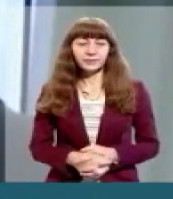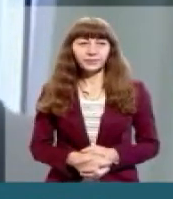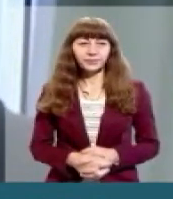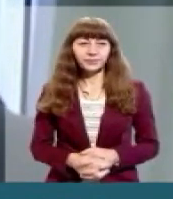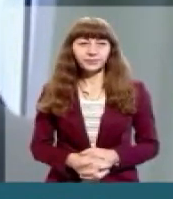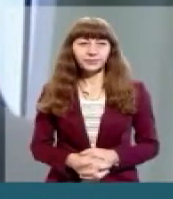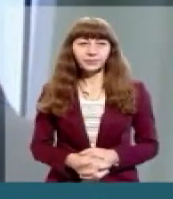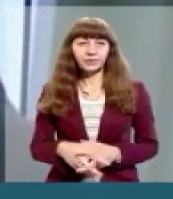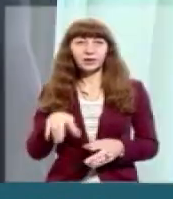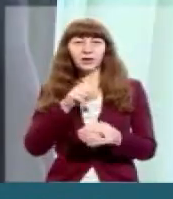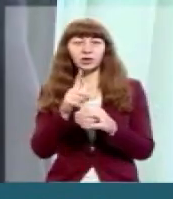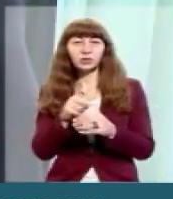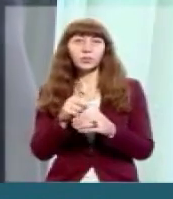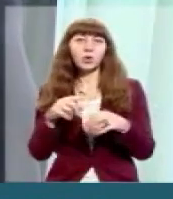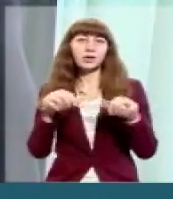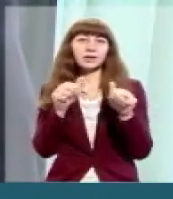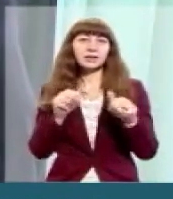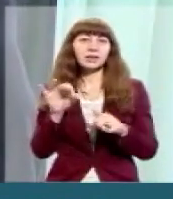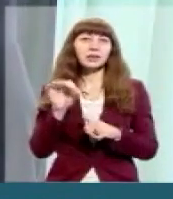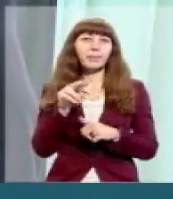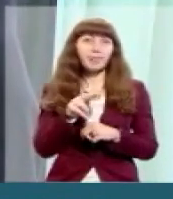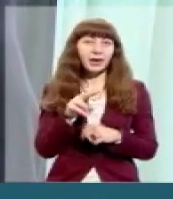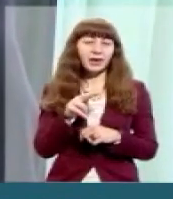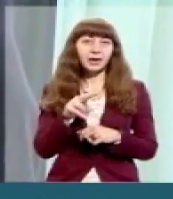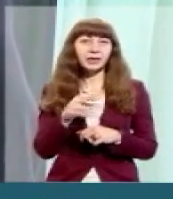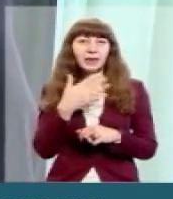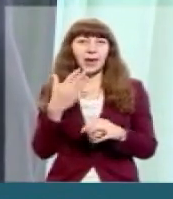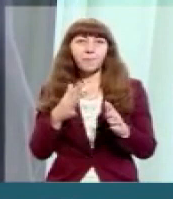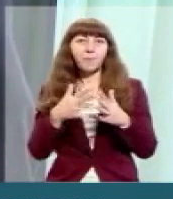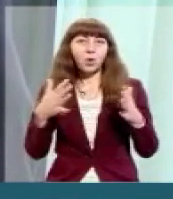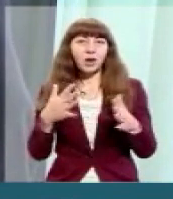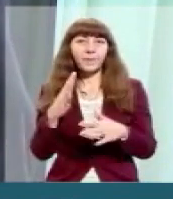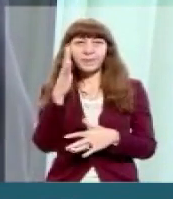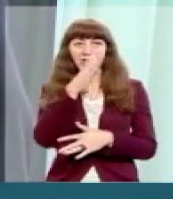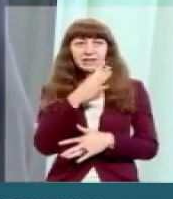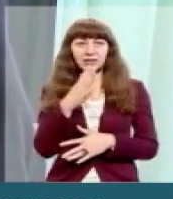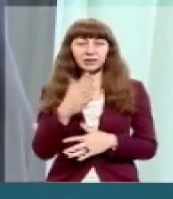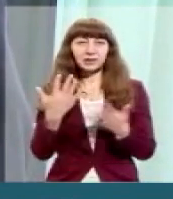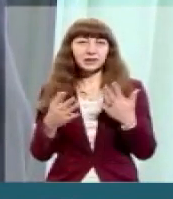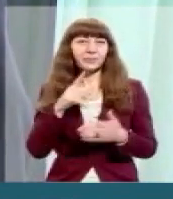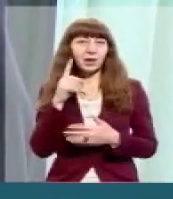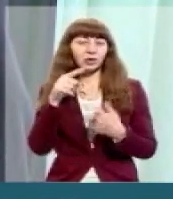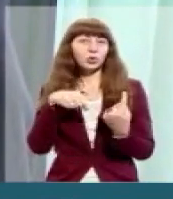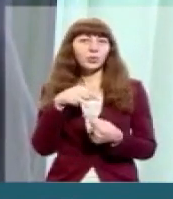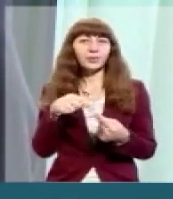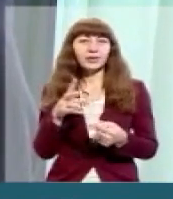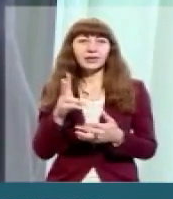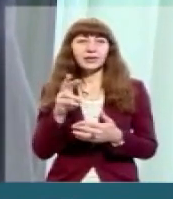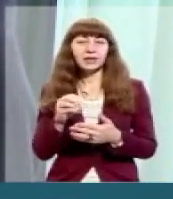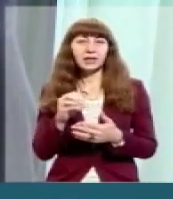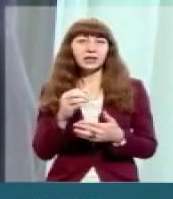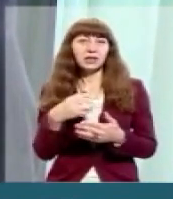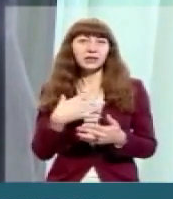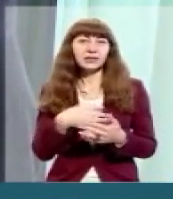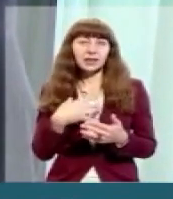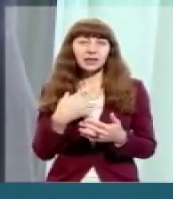жылдан артық болмауы қажет. Егер жас кәсіпкердің несие алу үшін кепілге қоятын бағалы мүлкі болмаса, оның туысқандарының немесе таныстарының өз